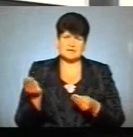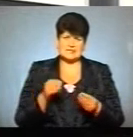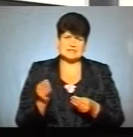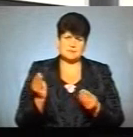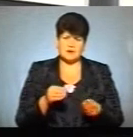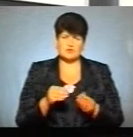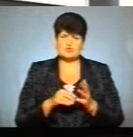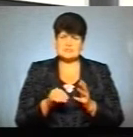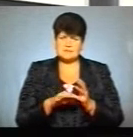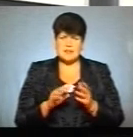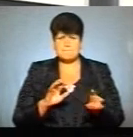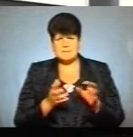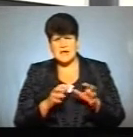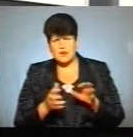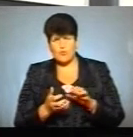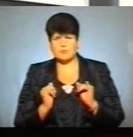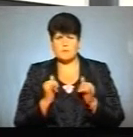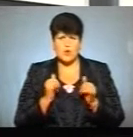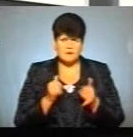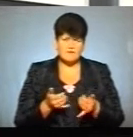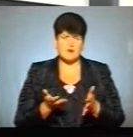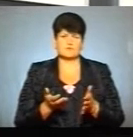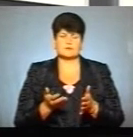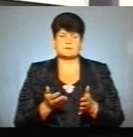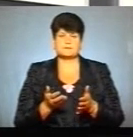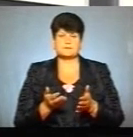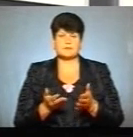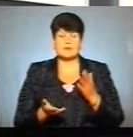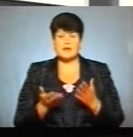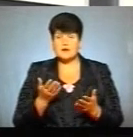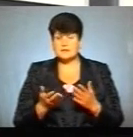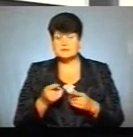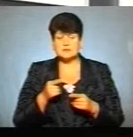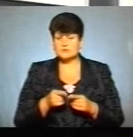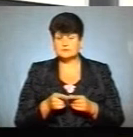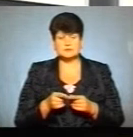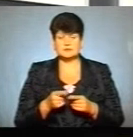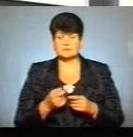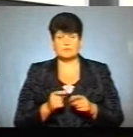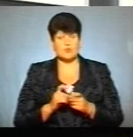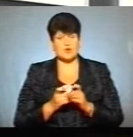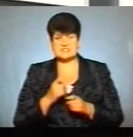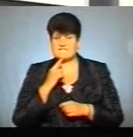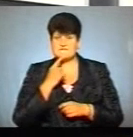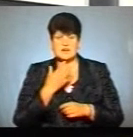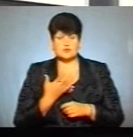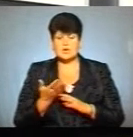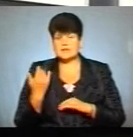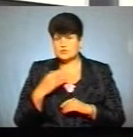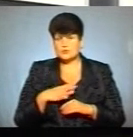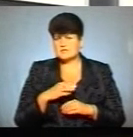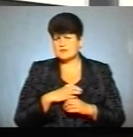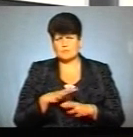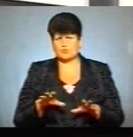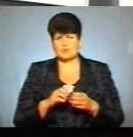і перекопують, і проливають. Ну, але з такою стихією боротися важко. Раніше ми не мали такої